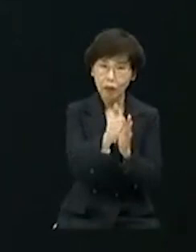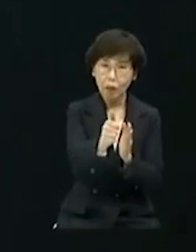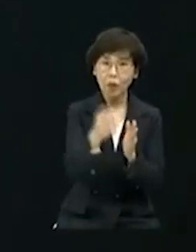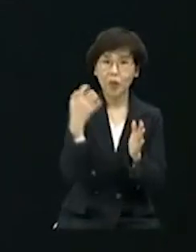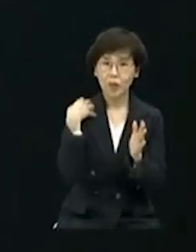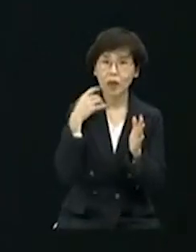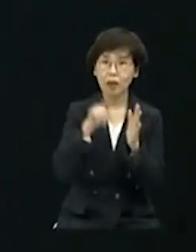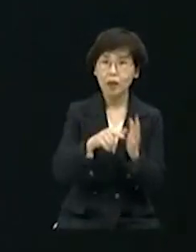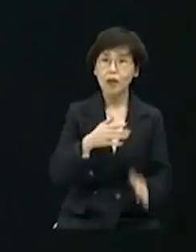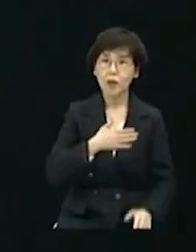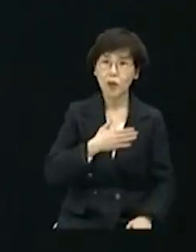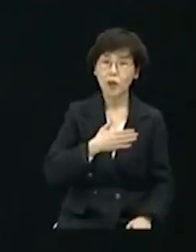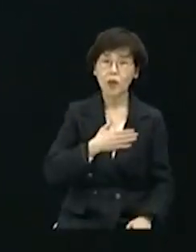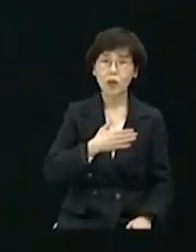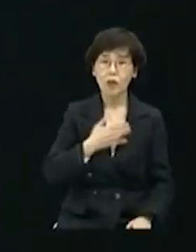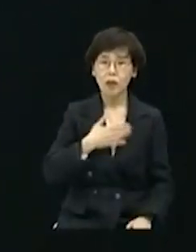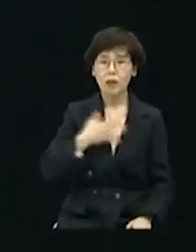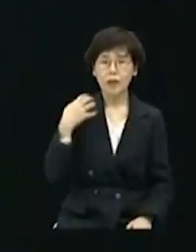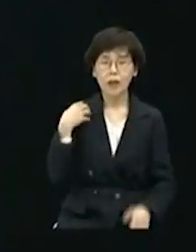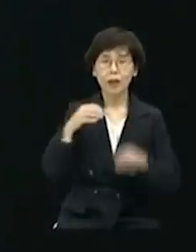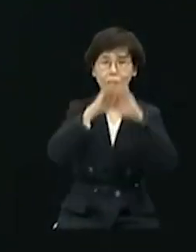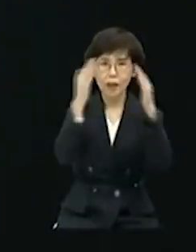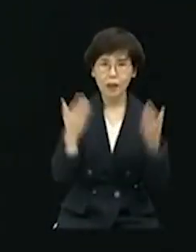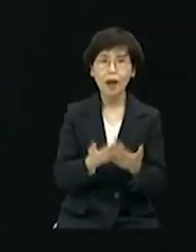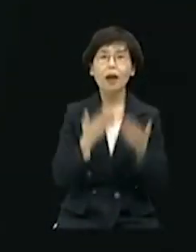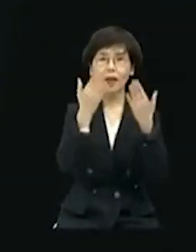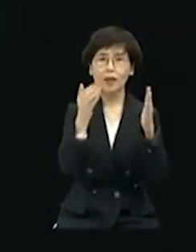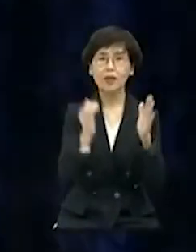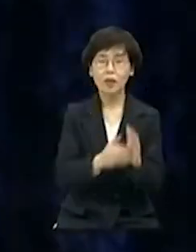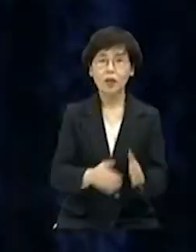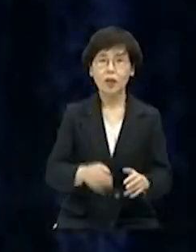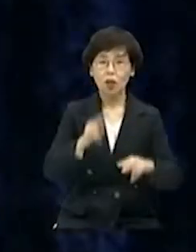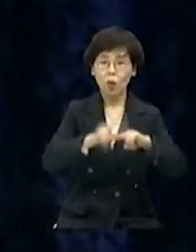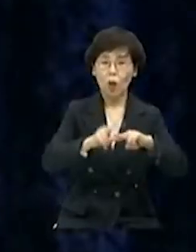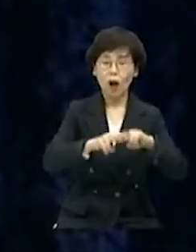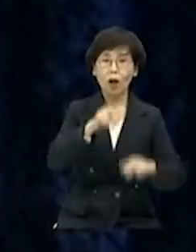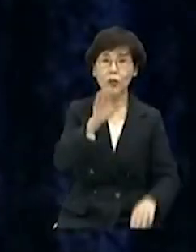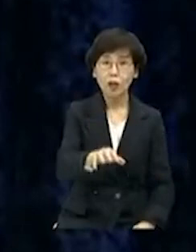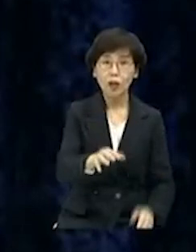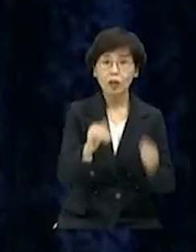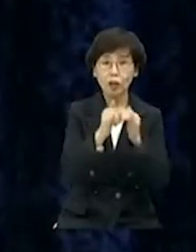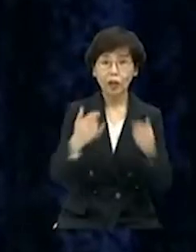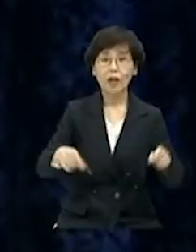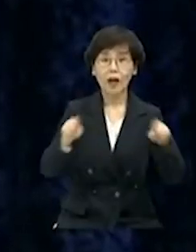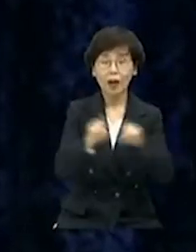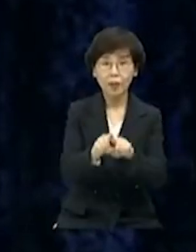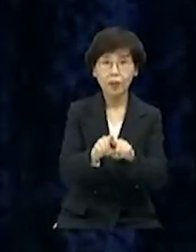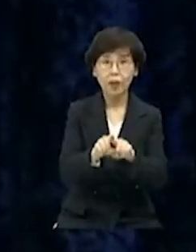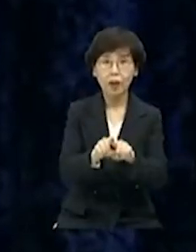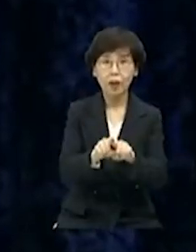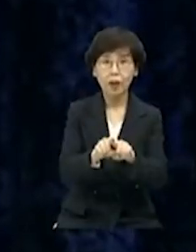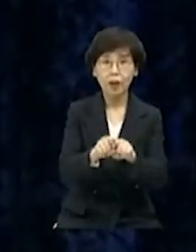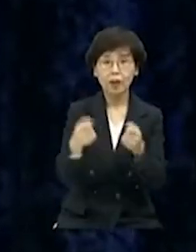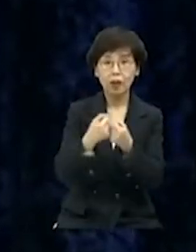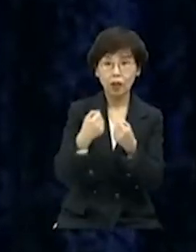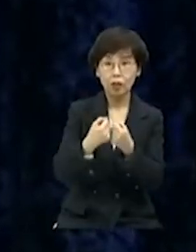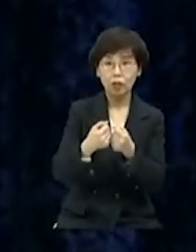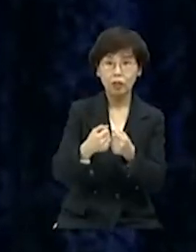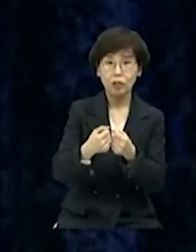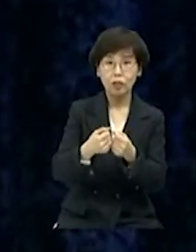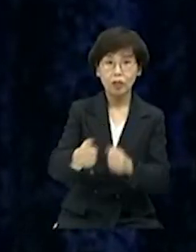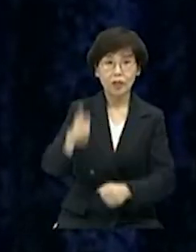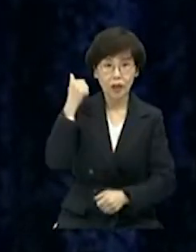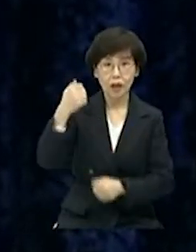원내대표로서 저는 그 자리에서 제 책임을 다했습니다. 광화문에 국민들이 함께 나와서 싸우자고 했을 때 함께